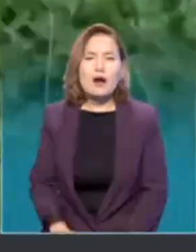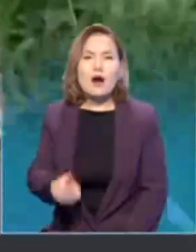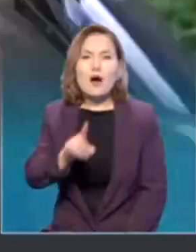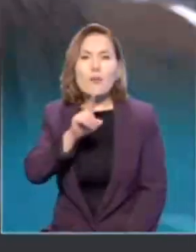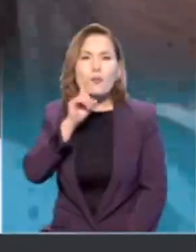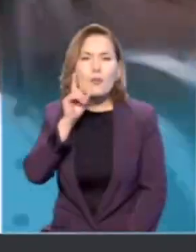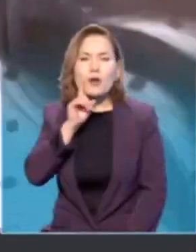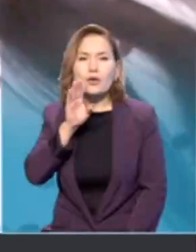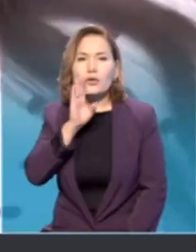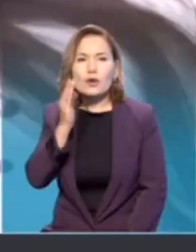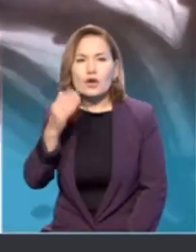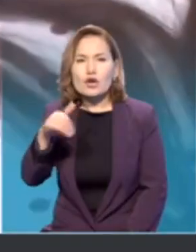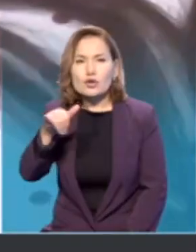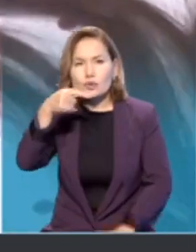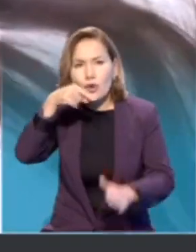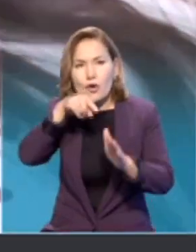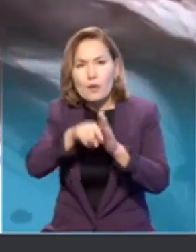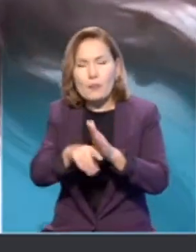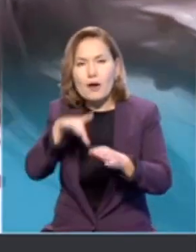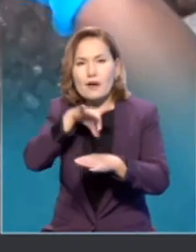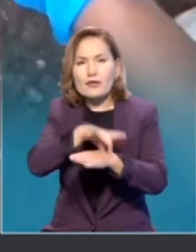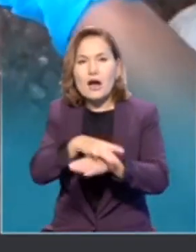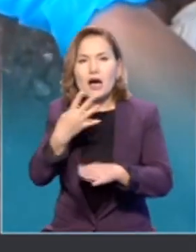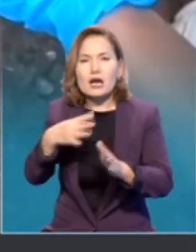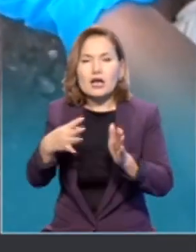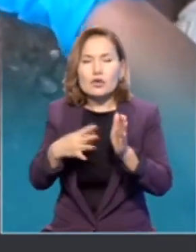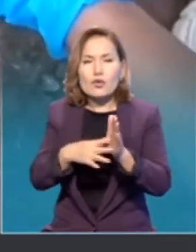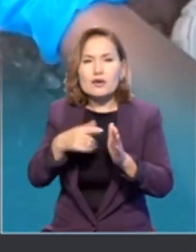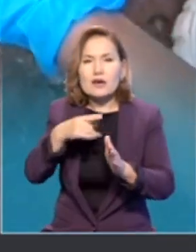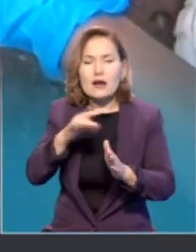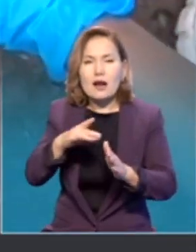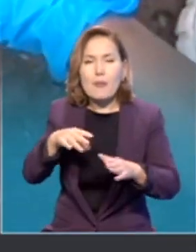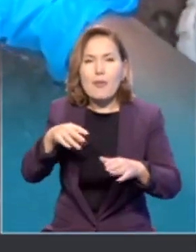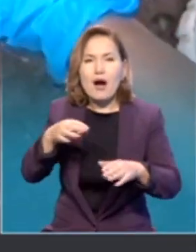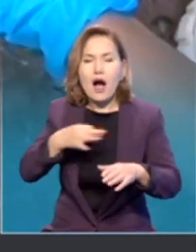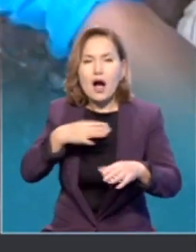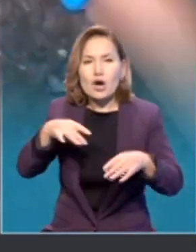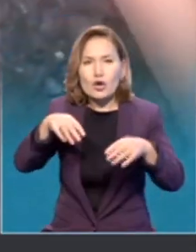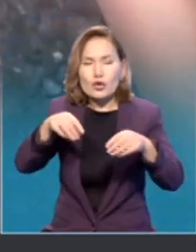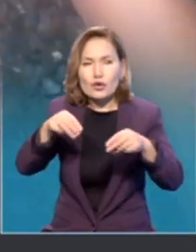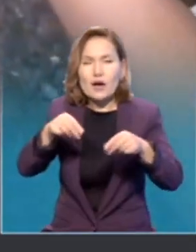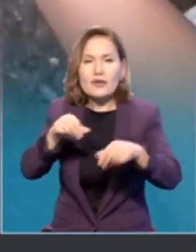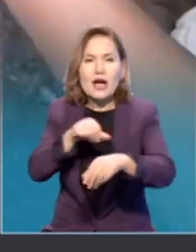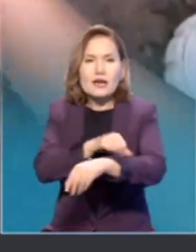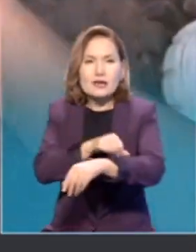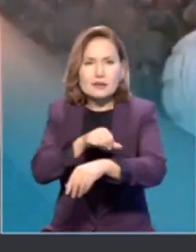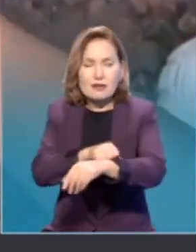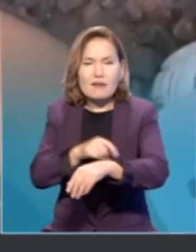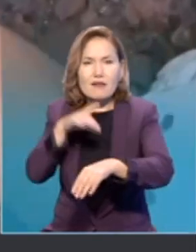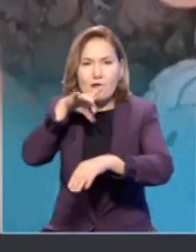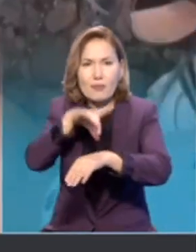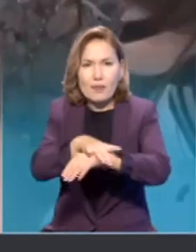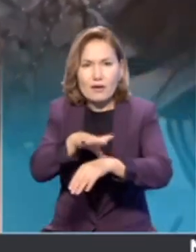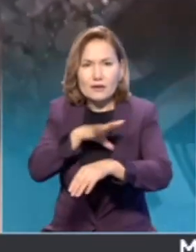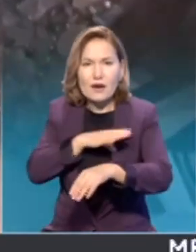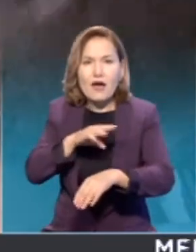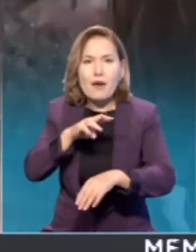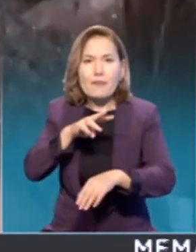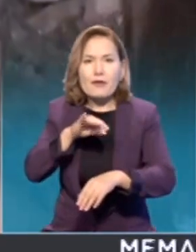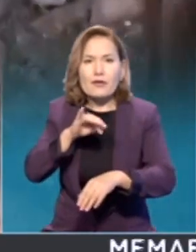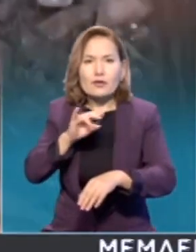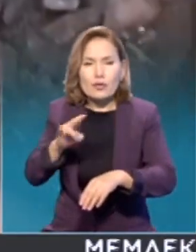Күдіктінің сөмкесін тінту кезінде салмағы 49 грамм ақ ұнтақ тәркіленді. Сараптама оның синтетикалық есірткі мефедрон екенін